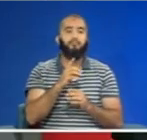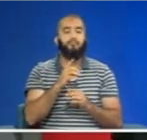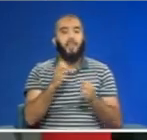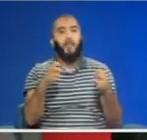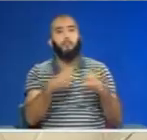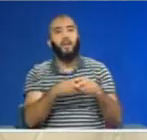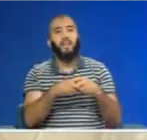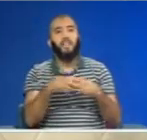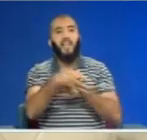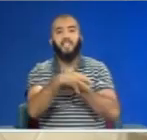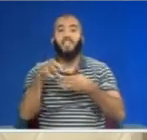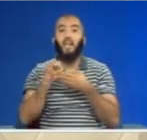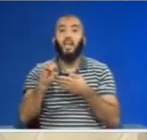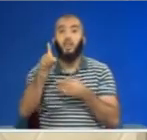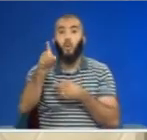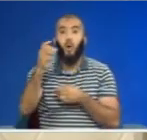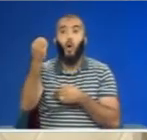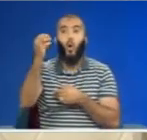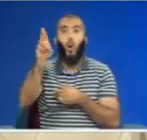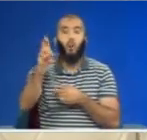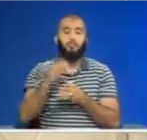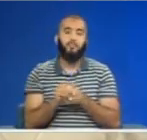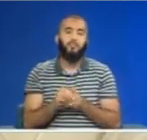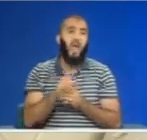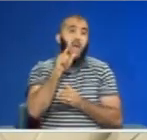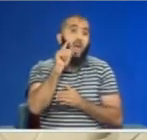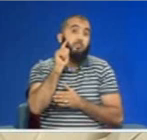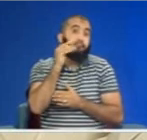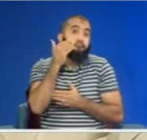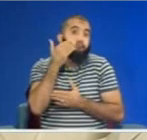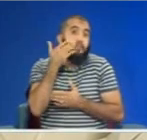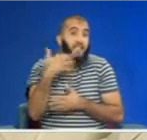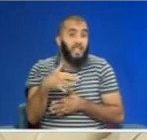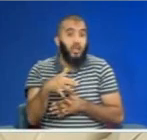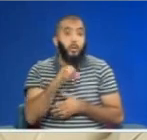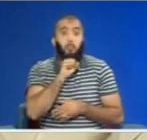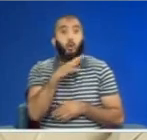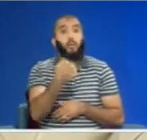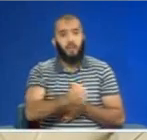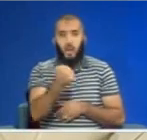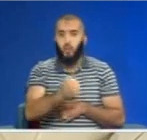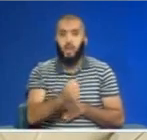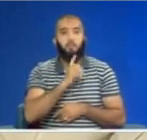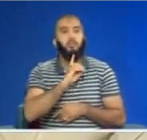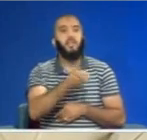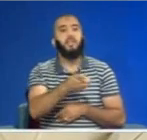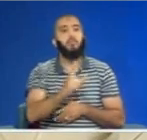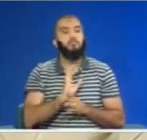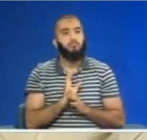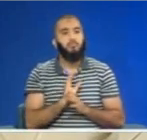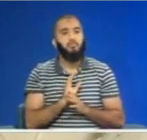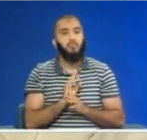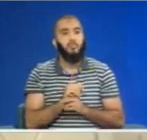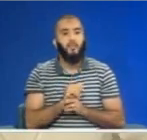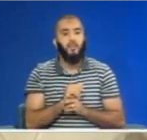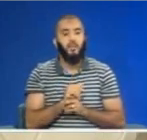كالفضة مثلا؟ لأن هذه مسائل توقيفية. نعم. والرسول عليه الصلاة والسلام هو الذي عين النصاب، وعينه